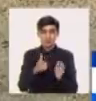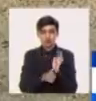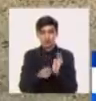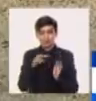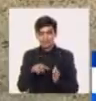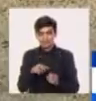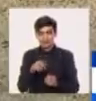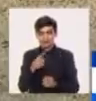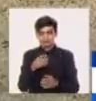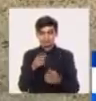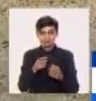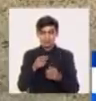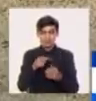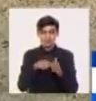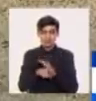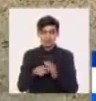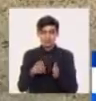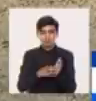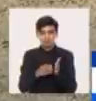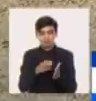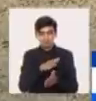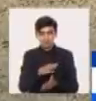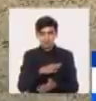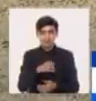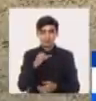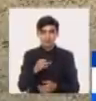литр саумалдың өзі, оның өзі жетпей қалып жатыр.